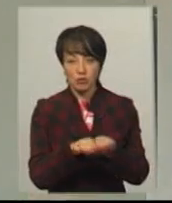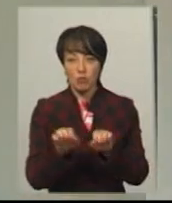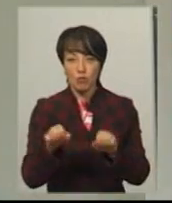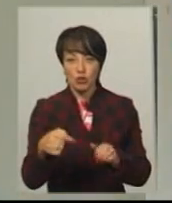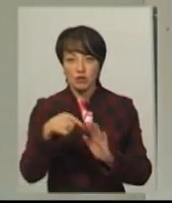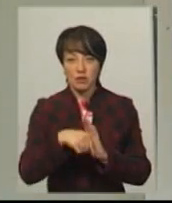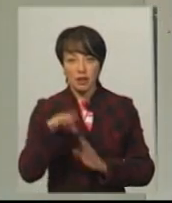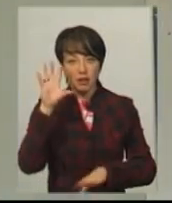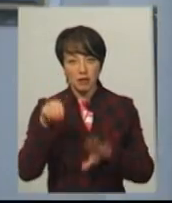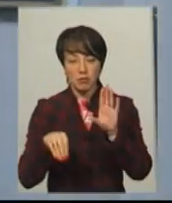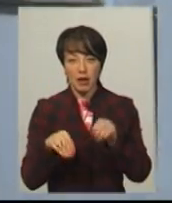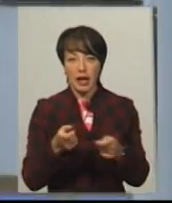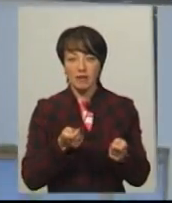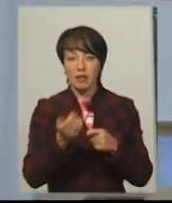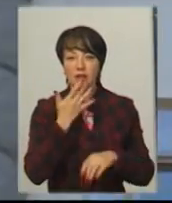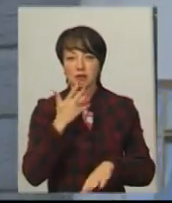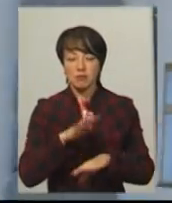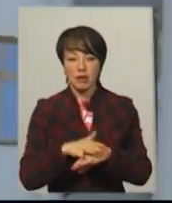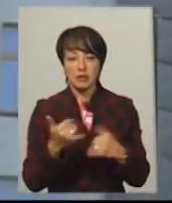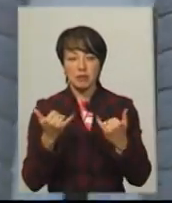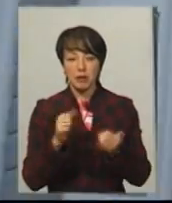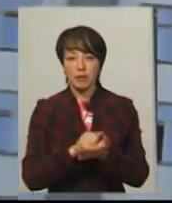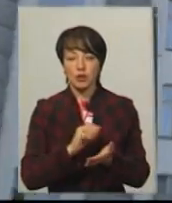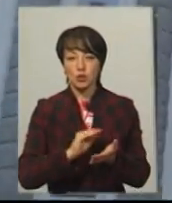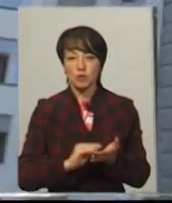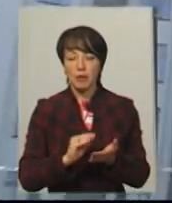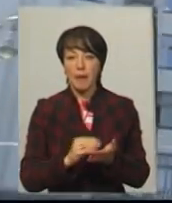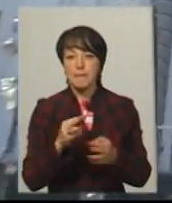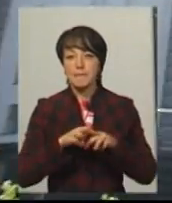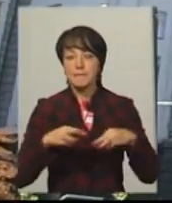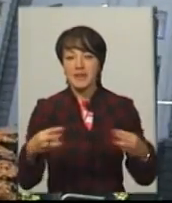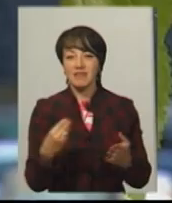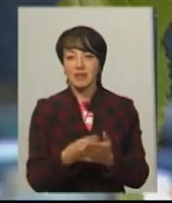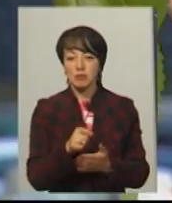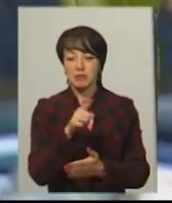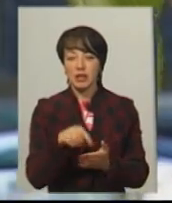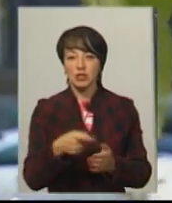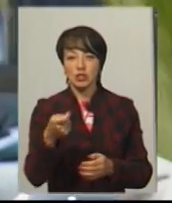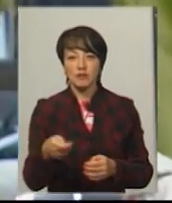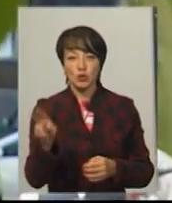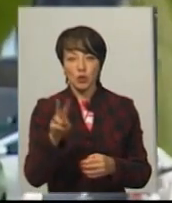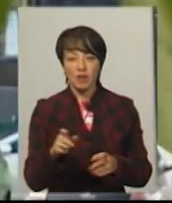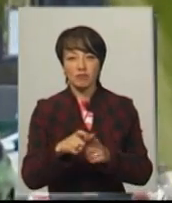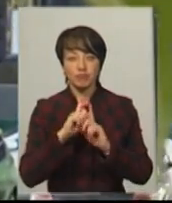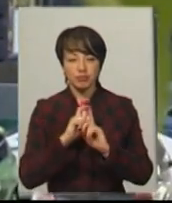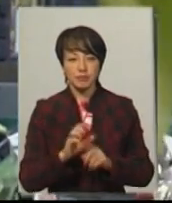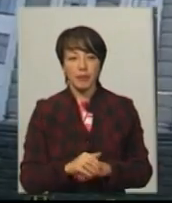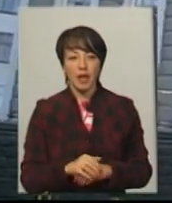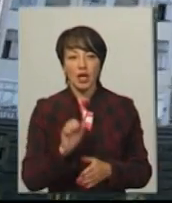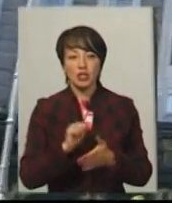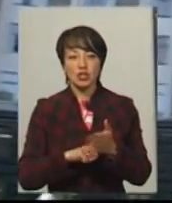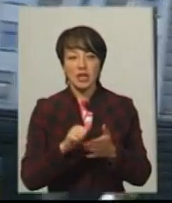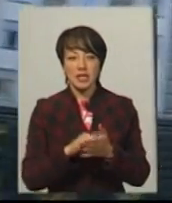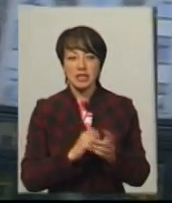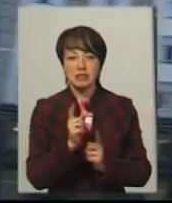про недбалість керівників Нацбанку. Тепер у прес-службі Мінфіну на запитання про здешевшення долара нам відповіли таке. Через зміну підходів до